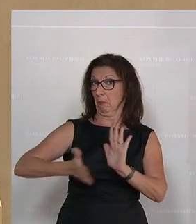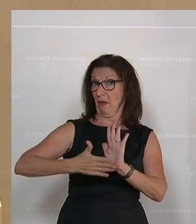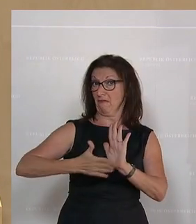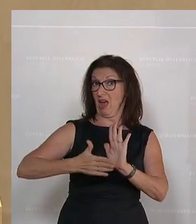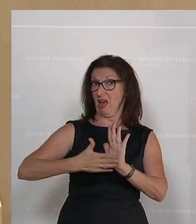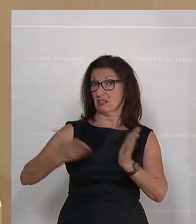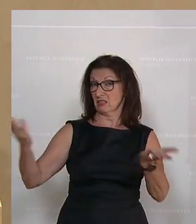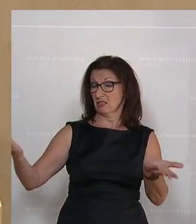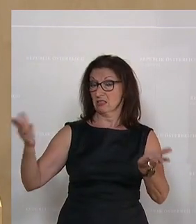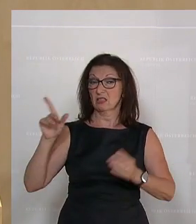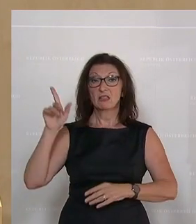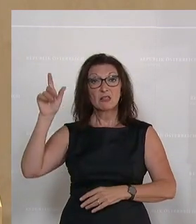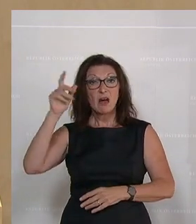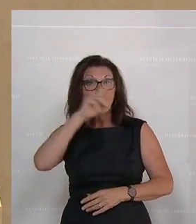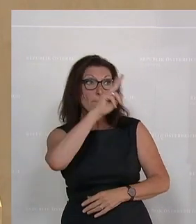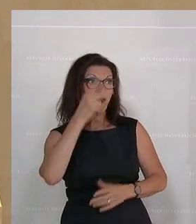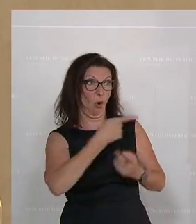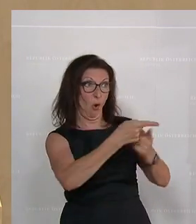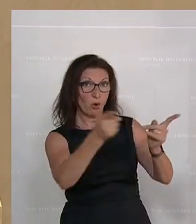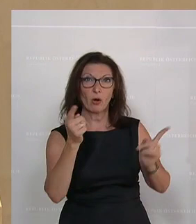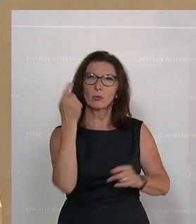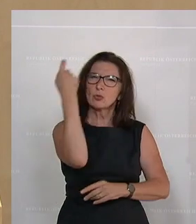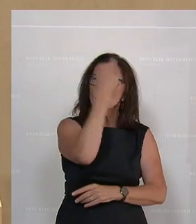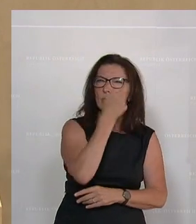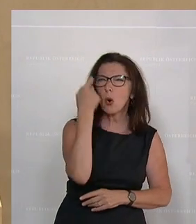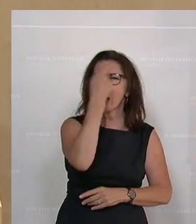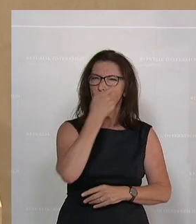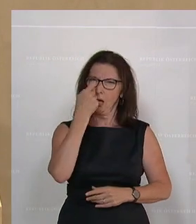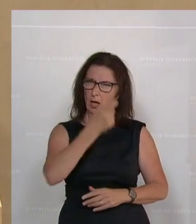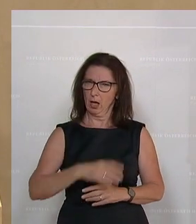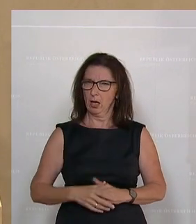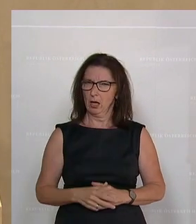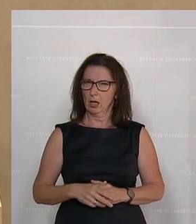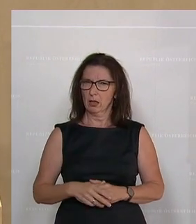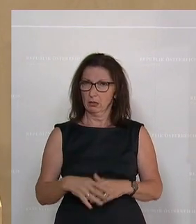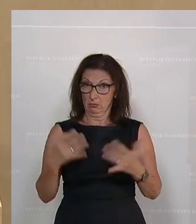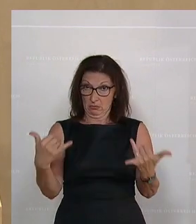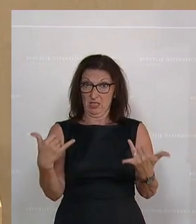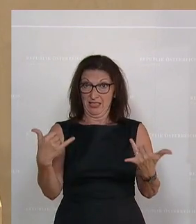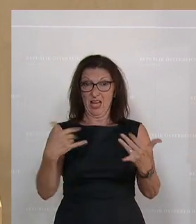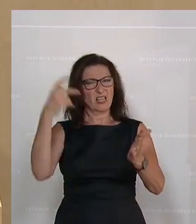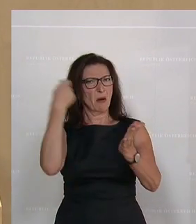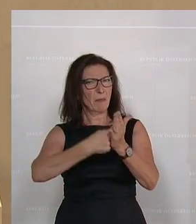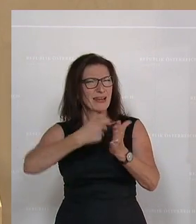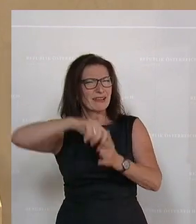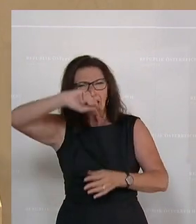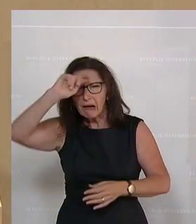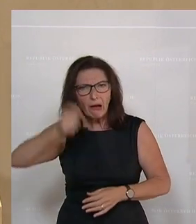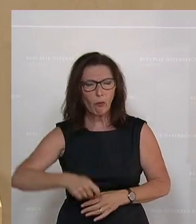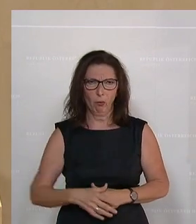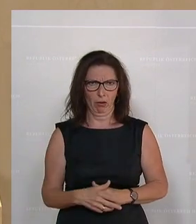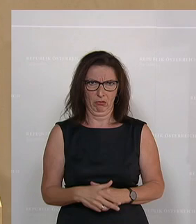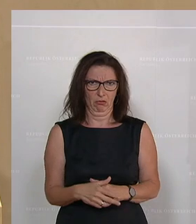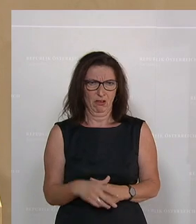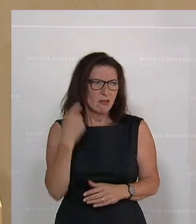sorgen die der bevölkerung dass er die sorgen der bevölkerung mit diesen rekordpreisen die sorgen das leben sich nicht